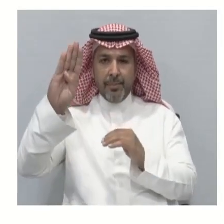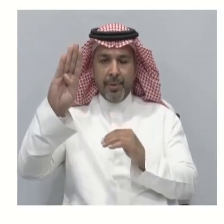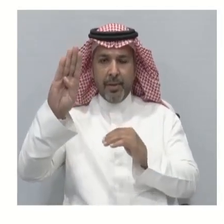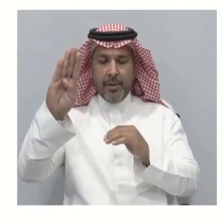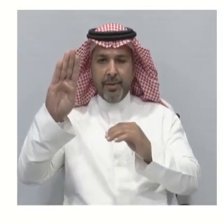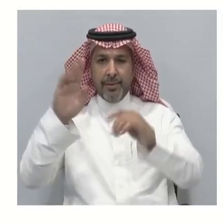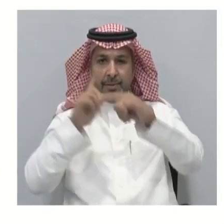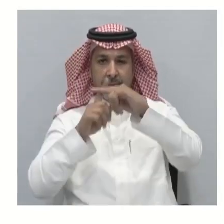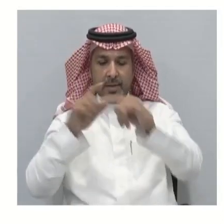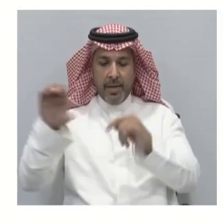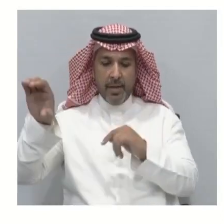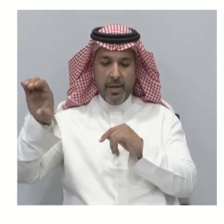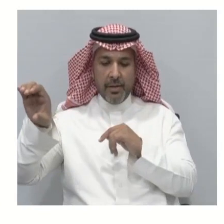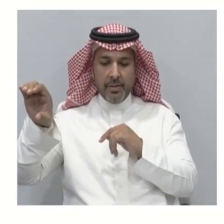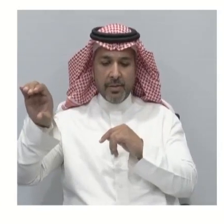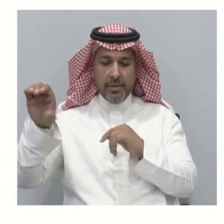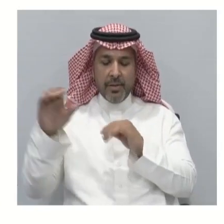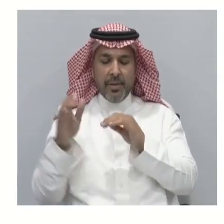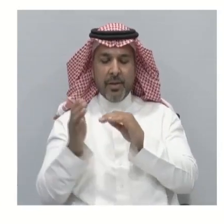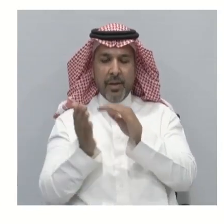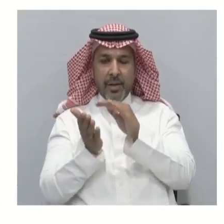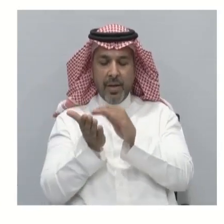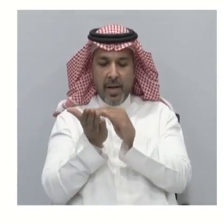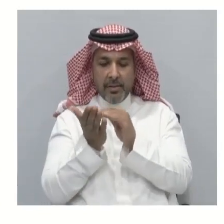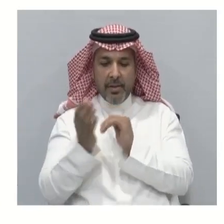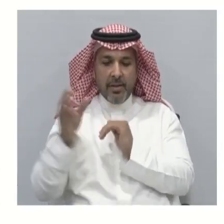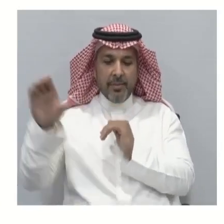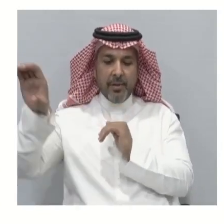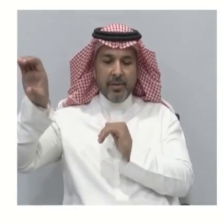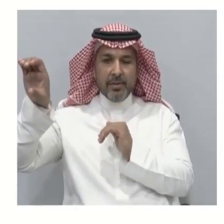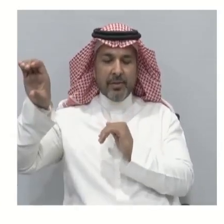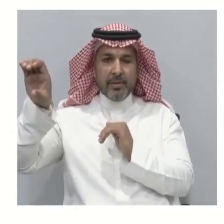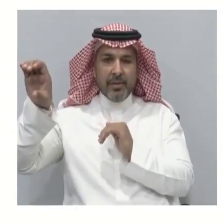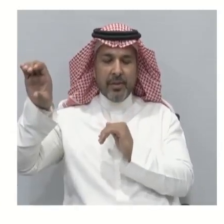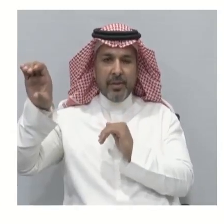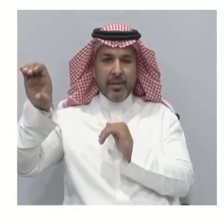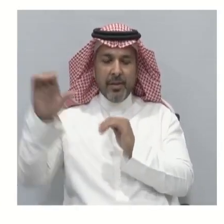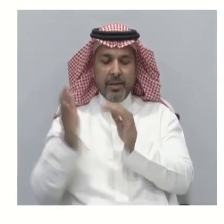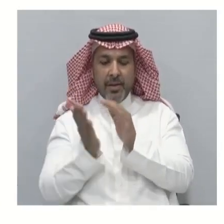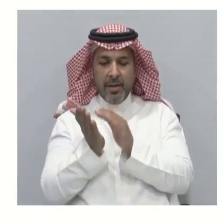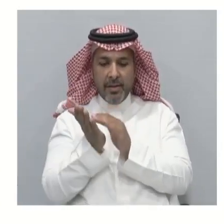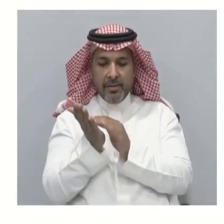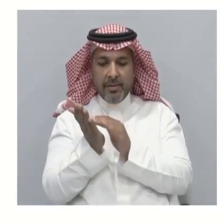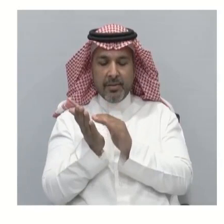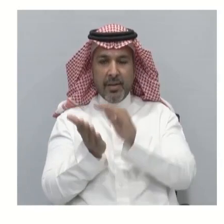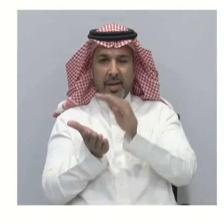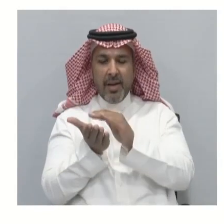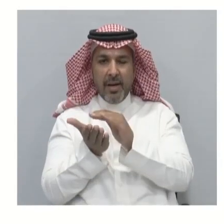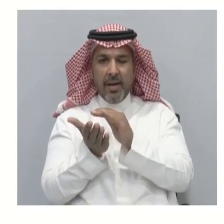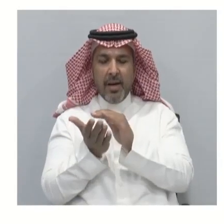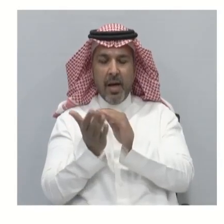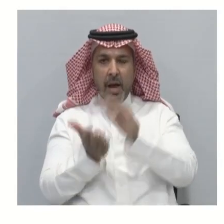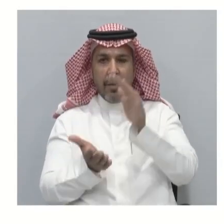عملت زياده للطرفين نفس الزياده ونفس المقدار بالمثل اذا كان اي اقل من ي فان اي ئد